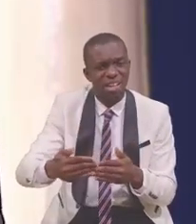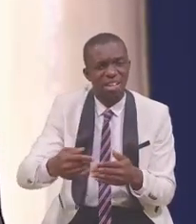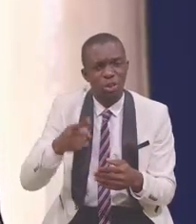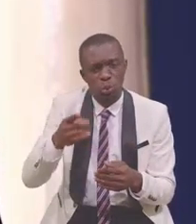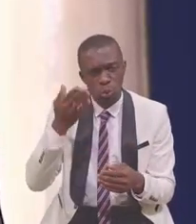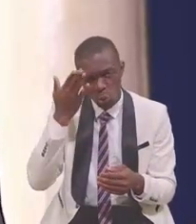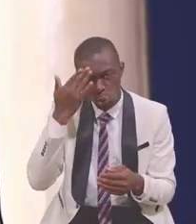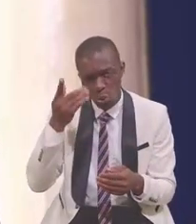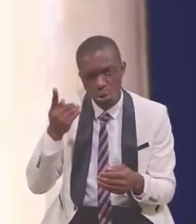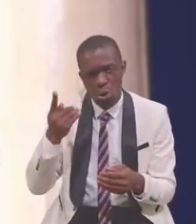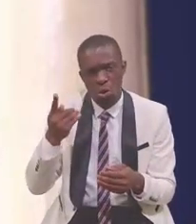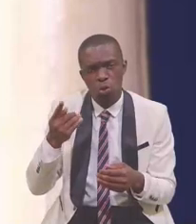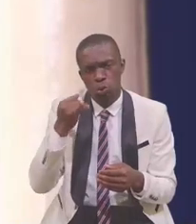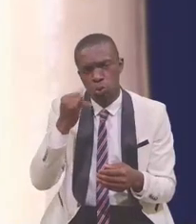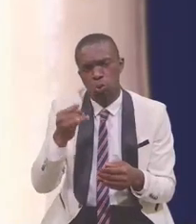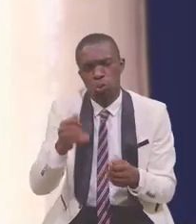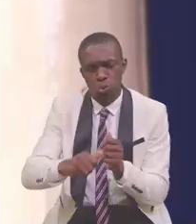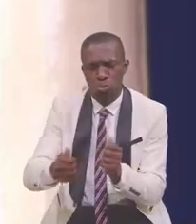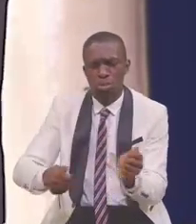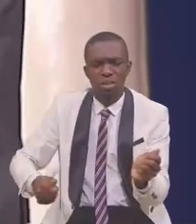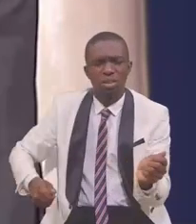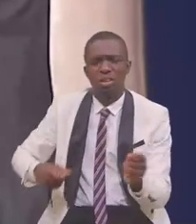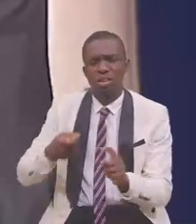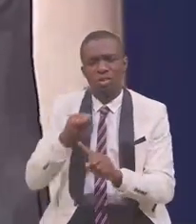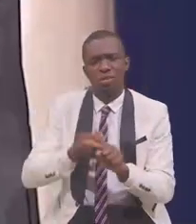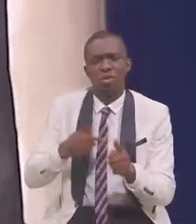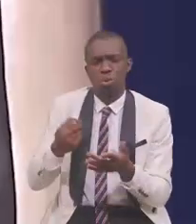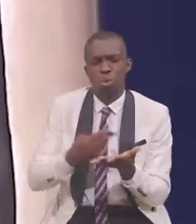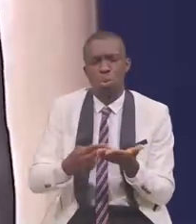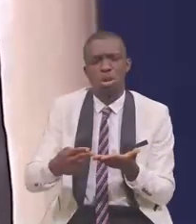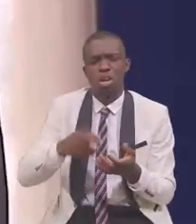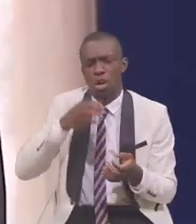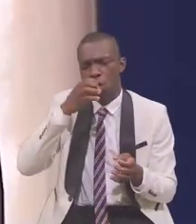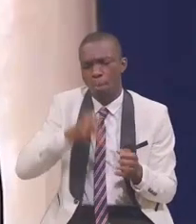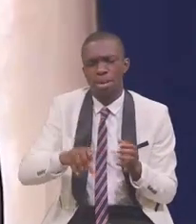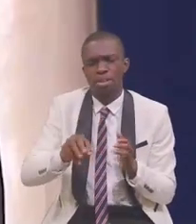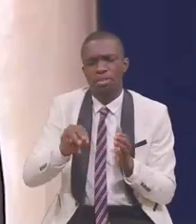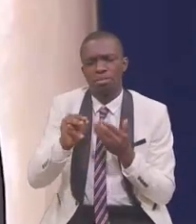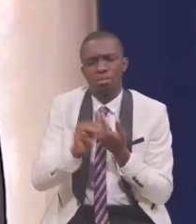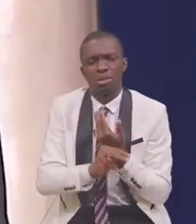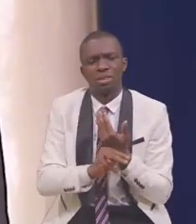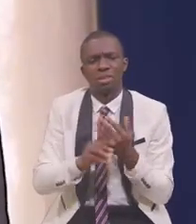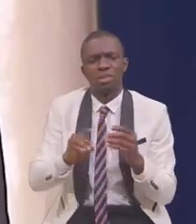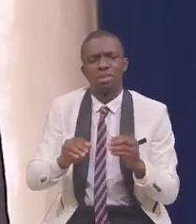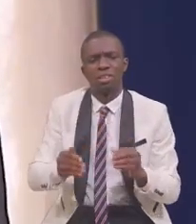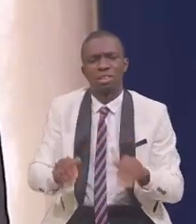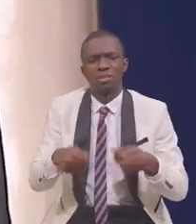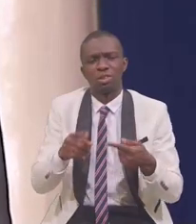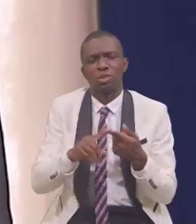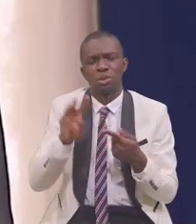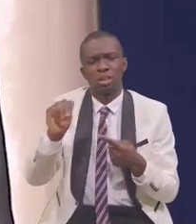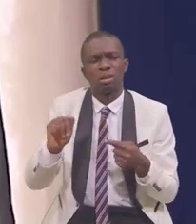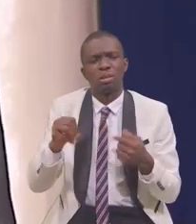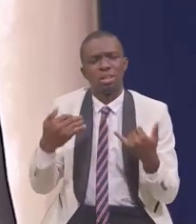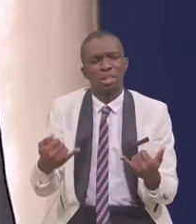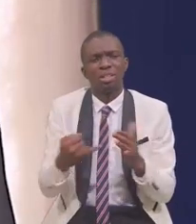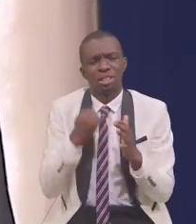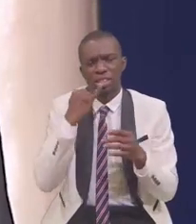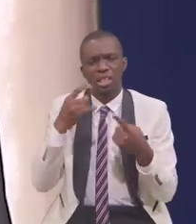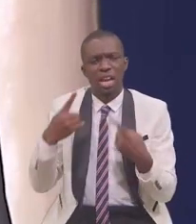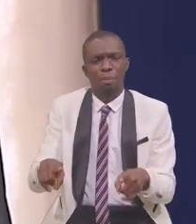du saint commandement qui leur avait été donné. » 22. Il leur est arrivé ce que dit un proverbe